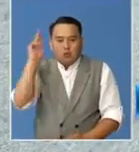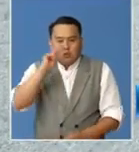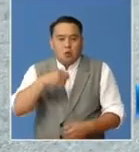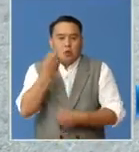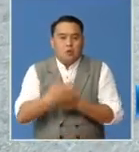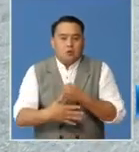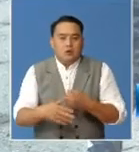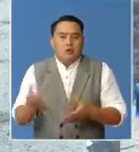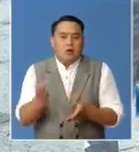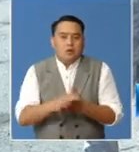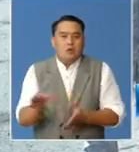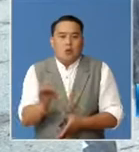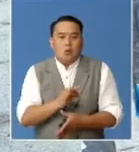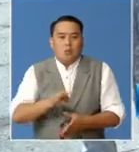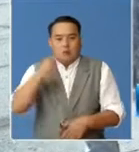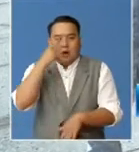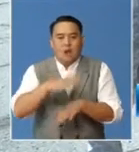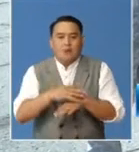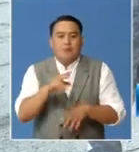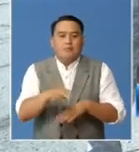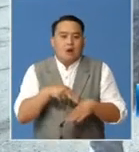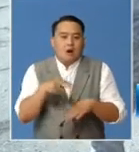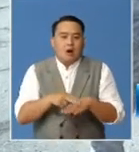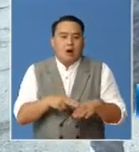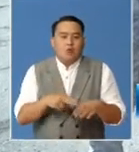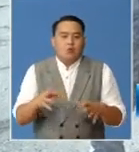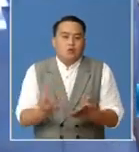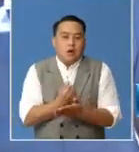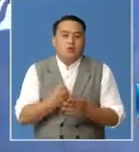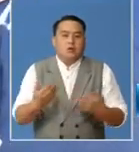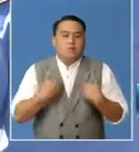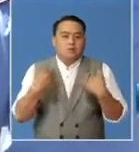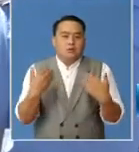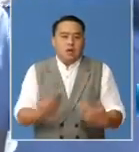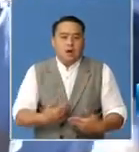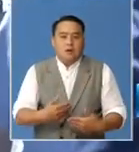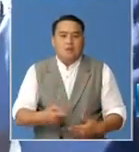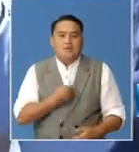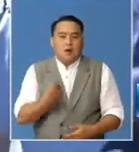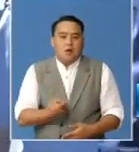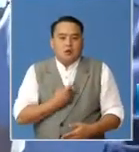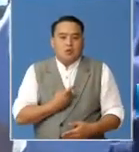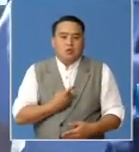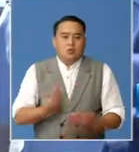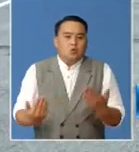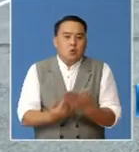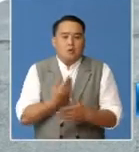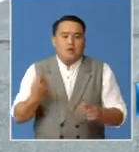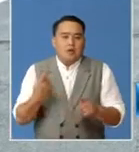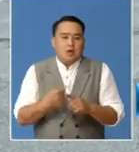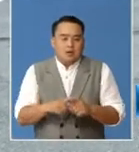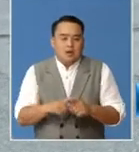орталығымен танысқан облыс әкімі алдағы уақытта полиция қызметкерлеріне сәттілік тілеп, кәсіби шеберліктерін арттыруға арналған заманауи